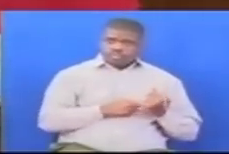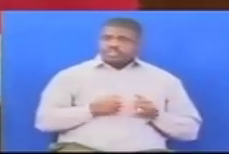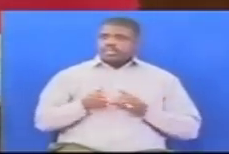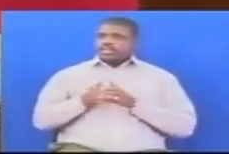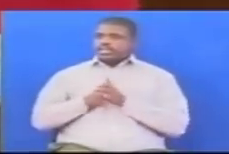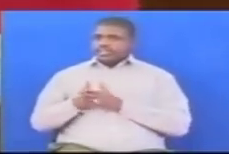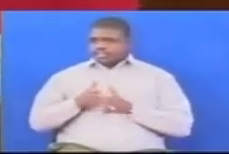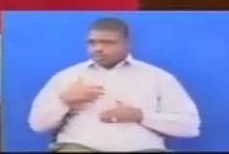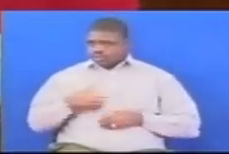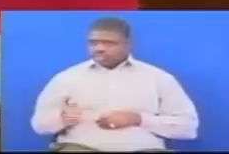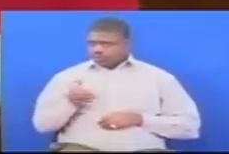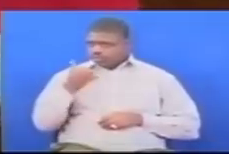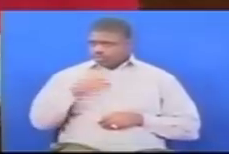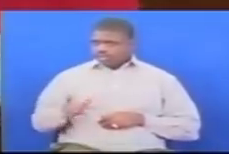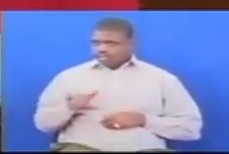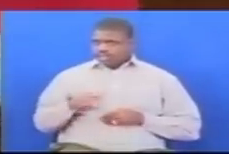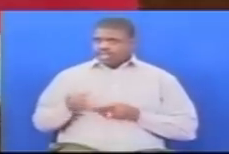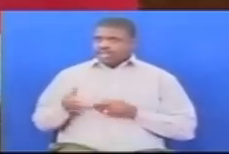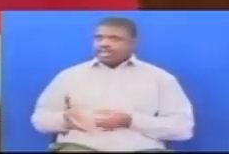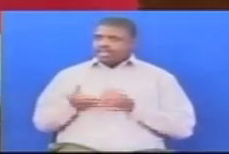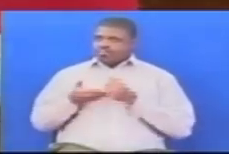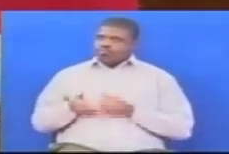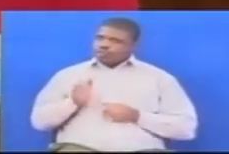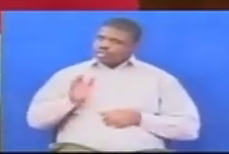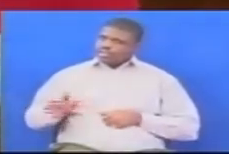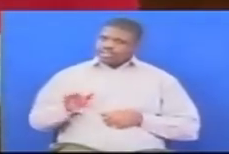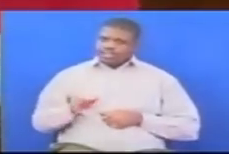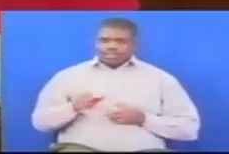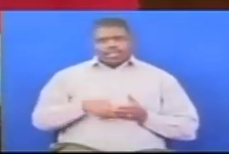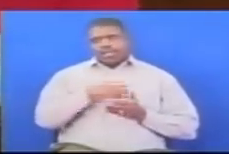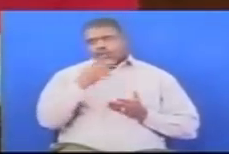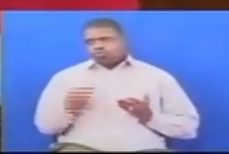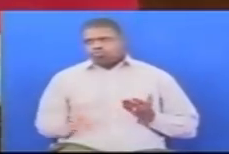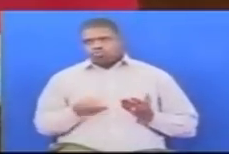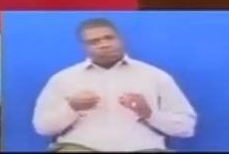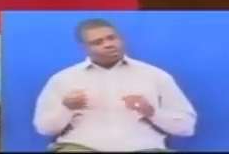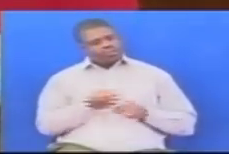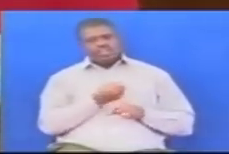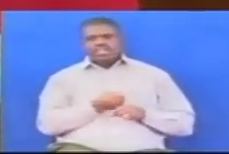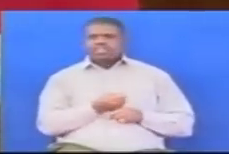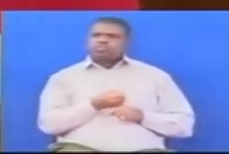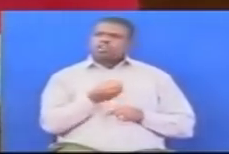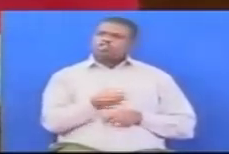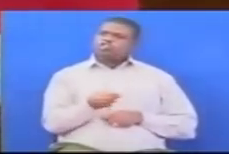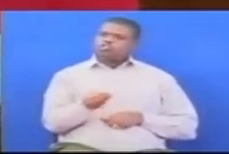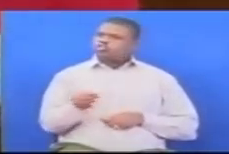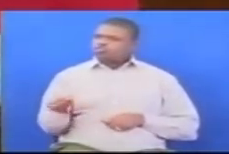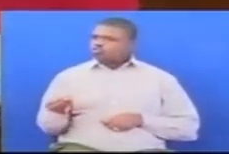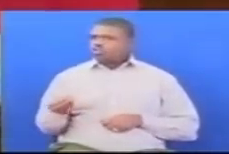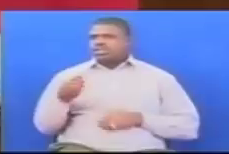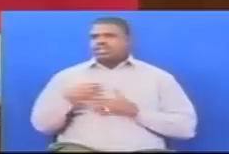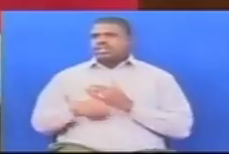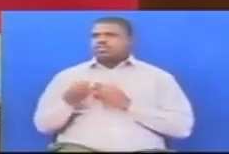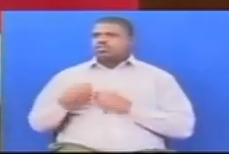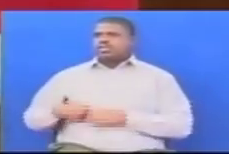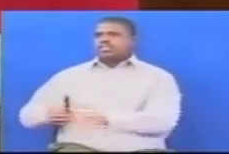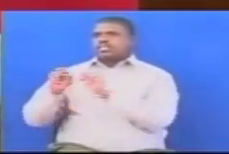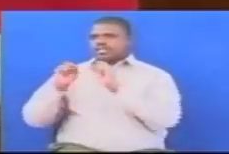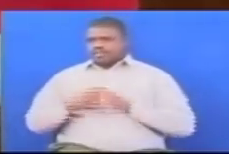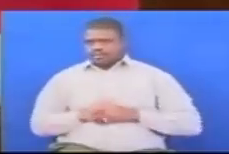waziri wa maji na naibu waziri wake inaangushwa na watu wadogo, watu waliopo kwenye utekelezaji.